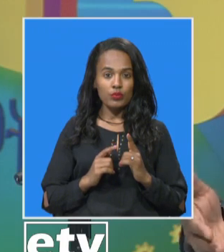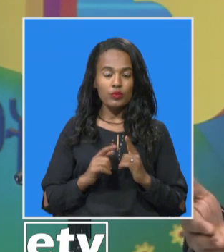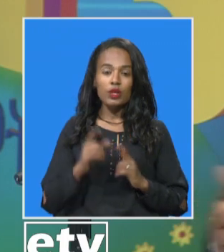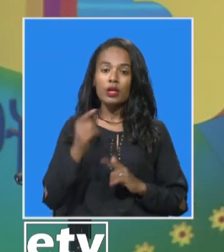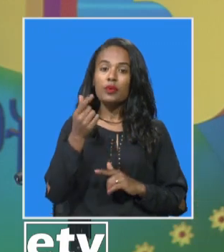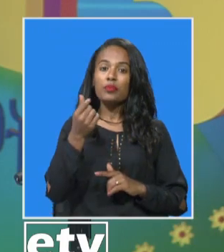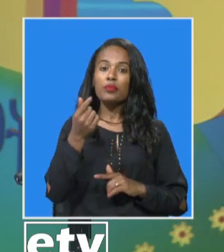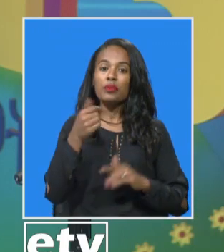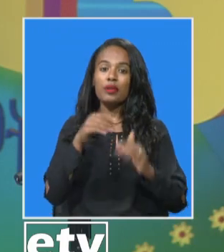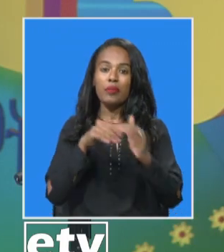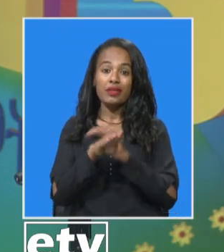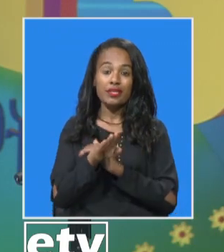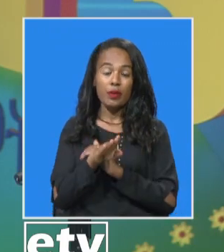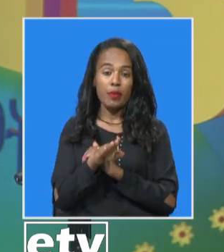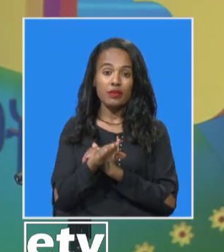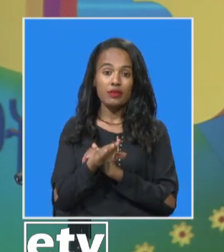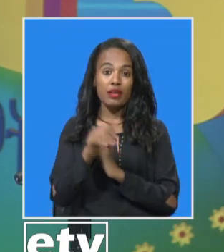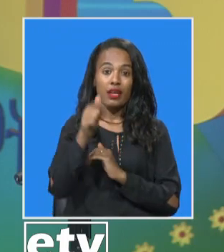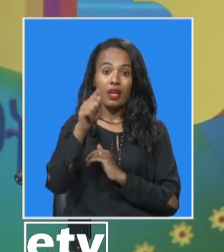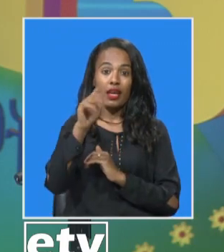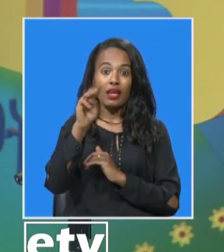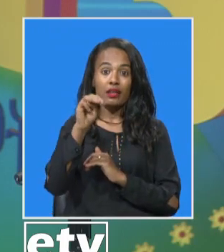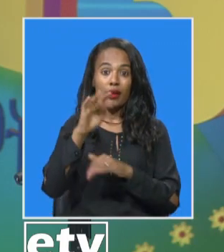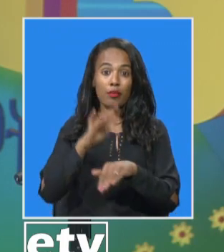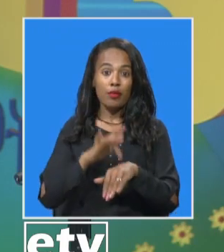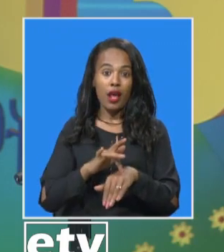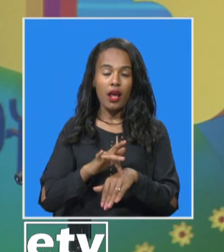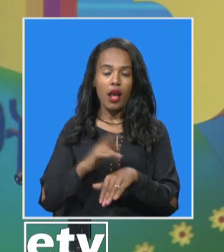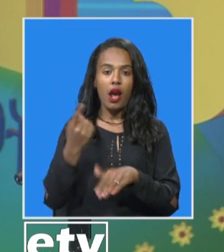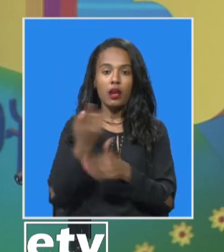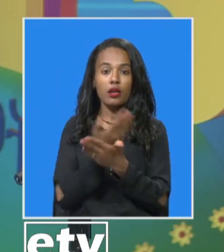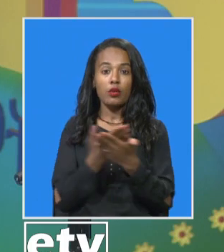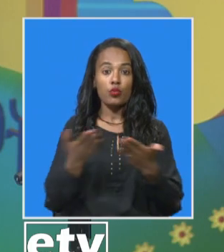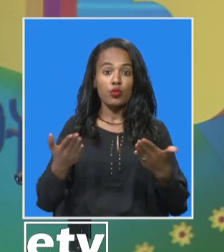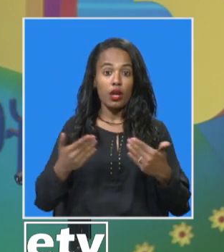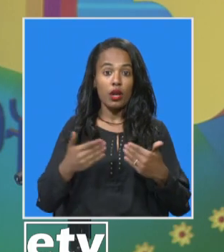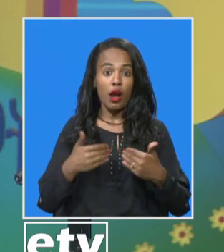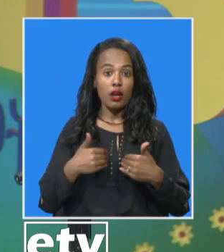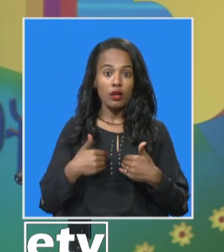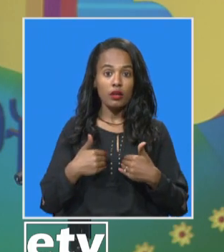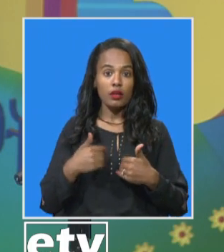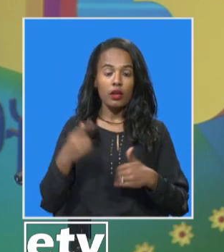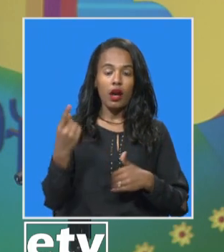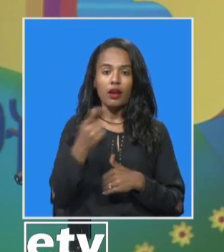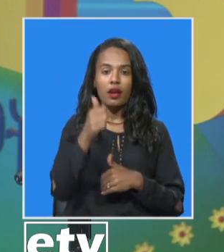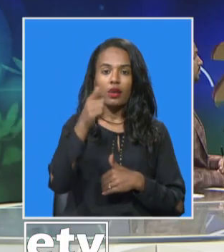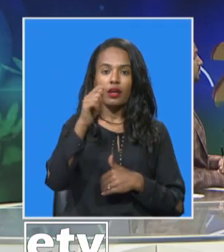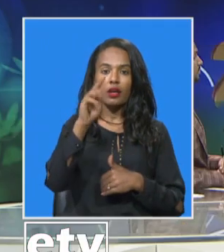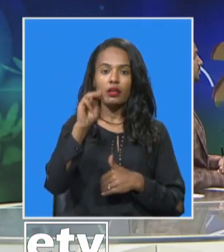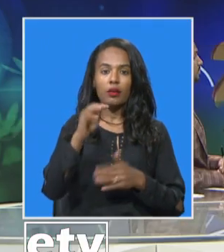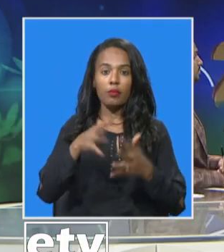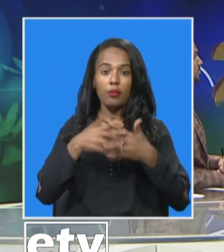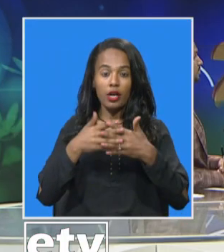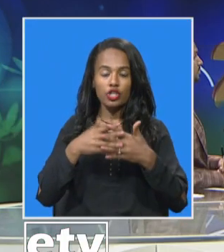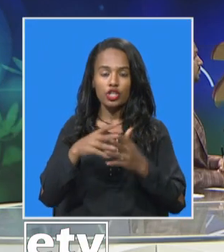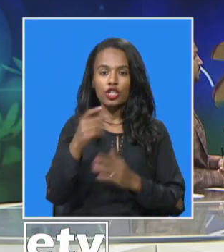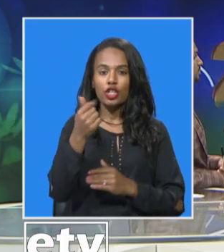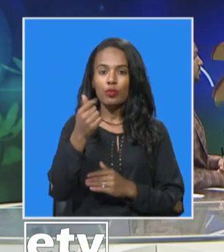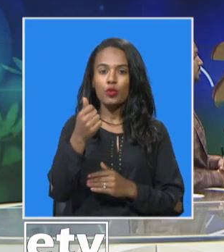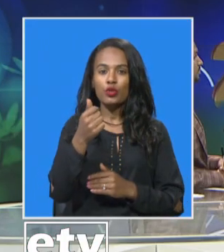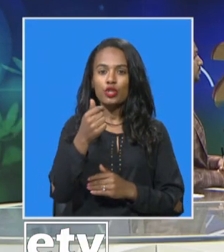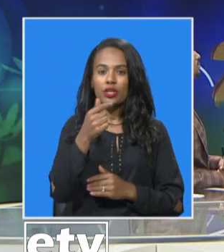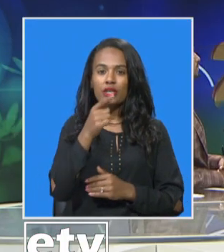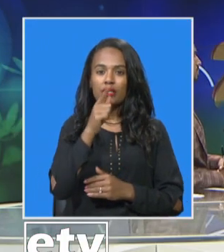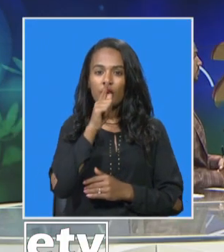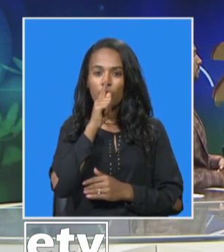ብር ማስገባት በኤቲኤሞቹ ላይ ለአንዳንድ ጉዳይ ካለ አንዳንድ የኤቲኤም ማሽኖች የብሮቹን ሴኩሪቲ